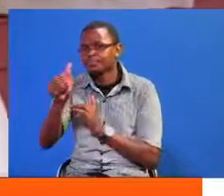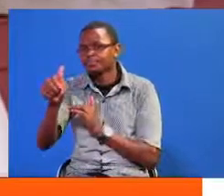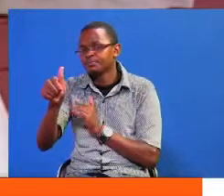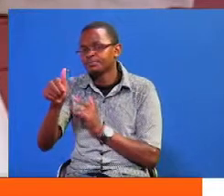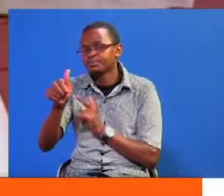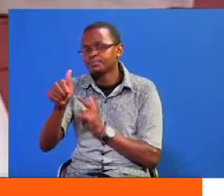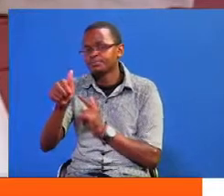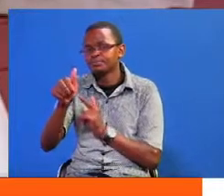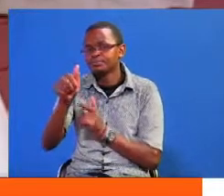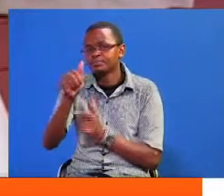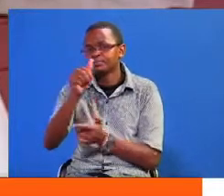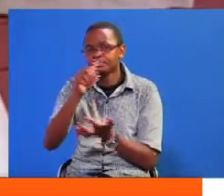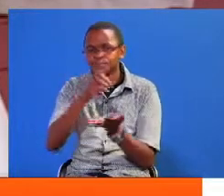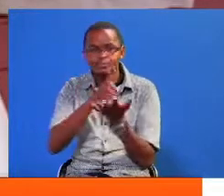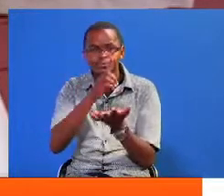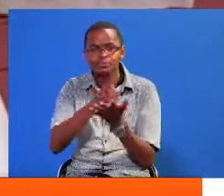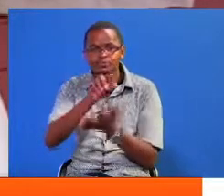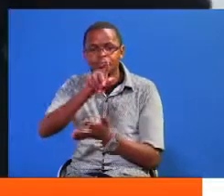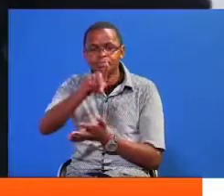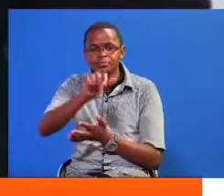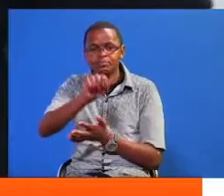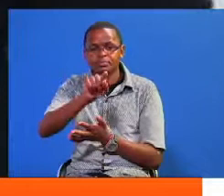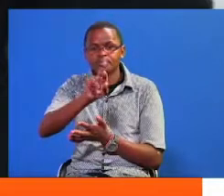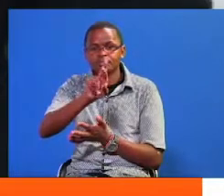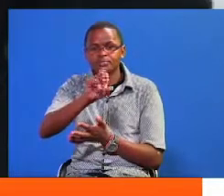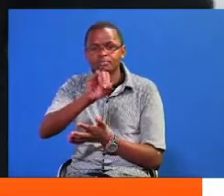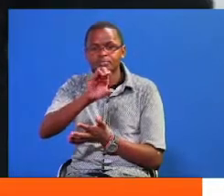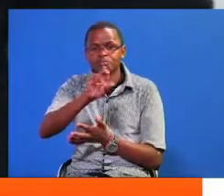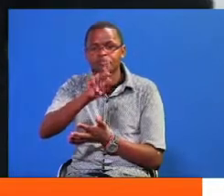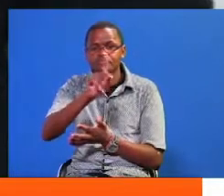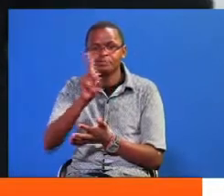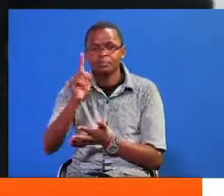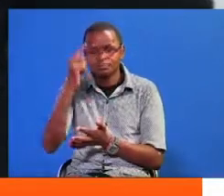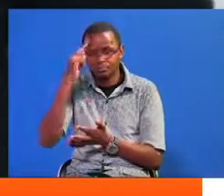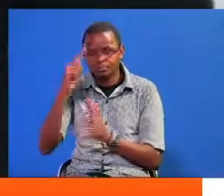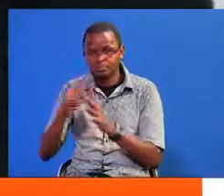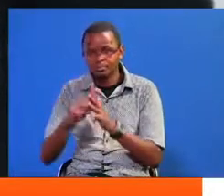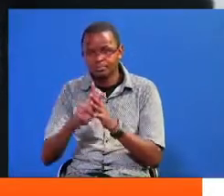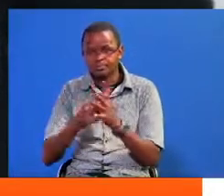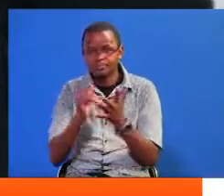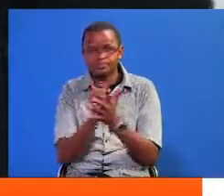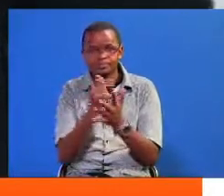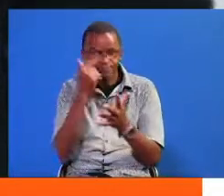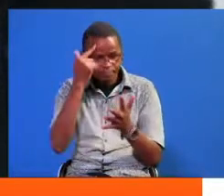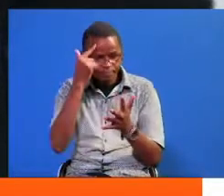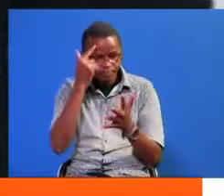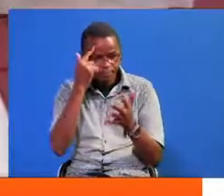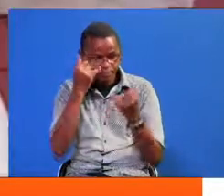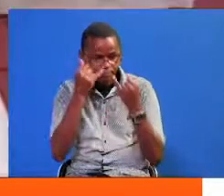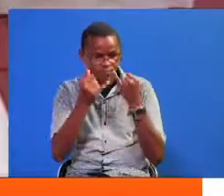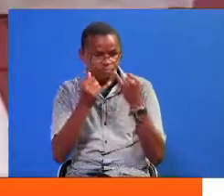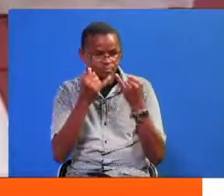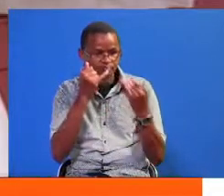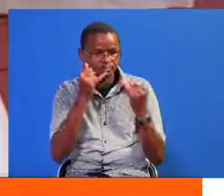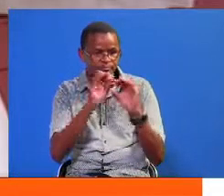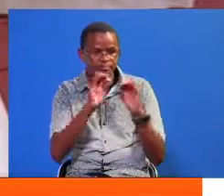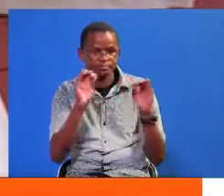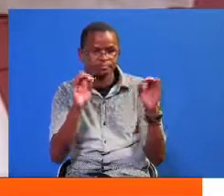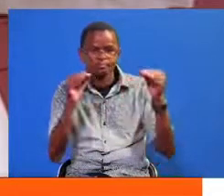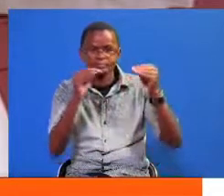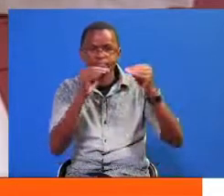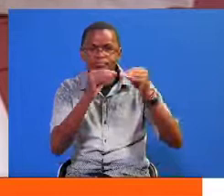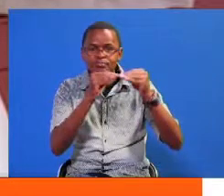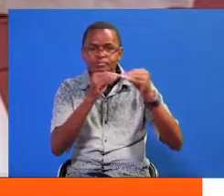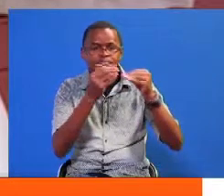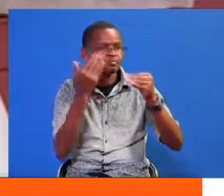jopo ni Daktari Nyaberi Patrick. Nyaberi anakuwa msailiwa wa kwanza kuhojiwa ambaye hakuwa amekutana na